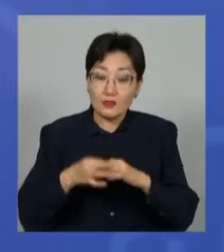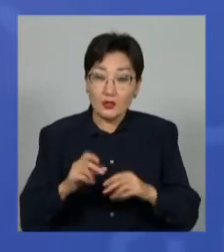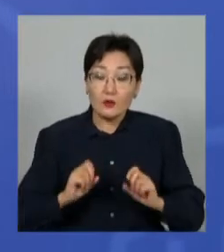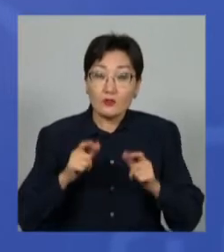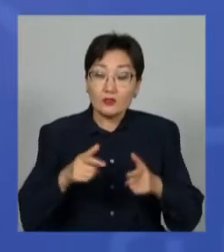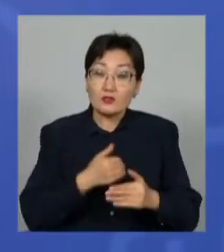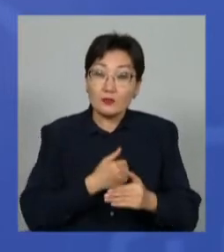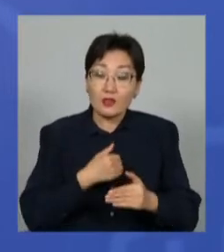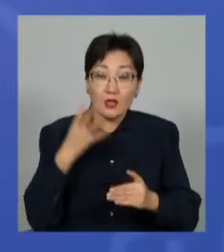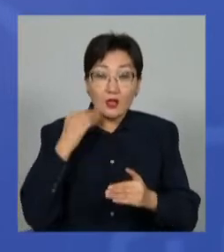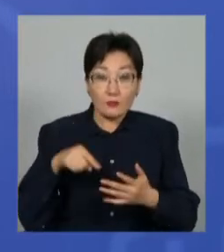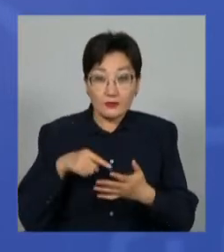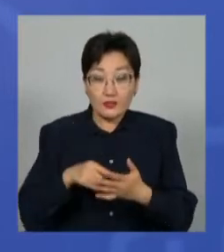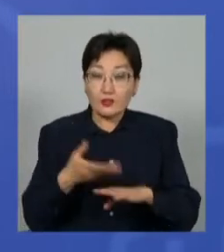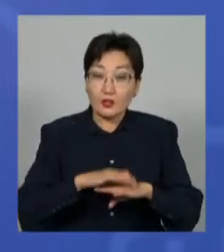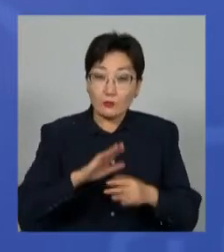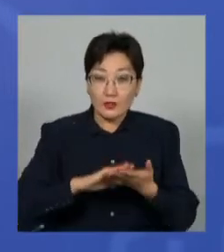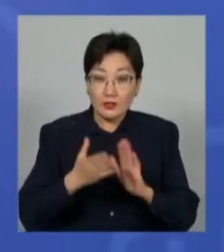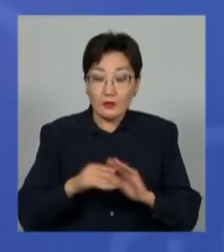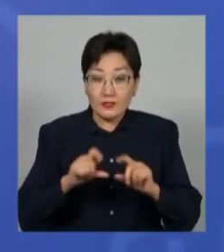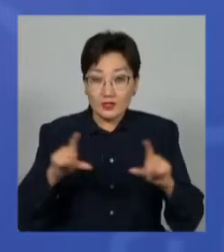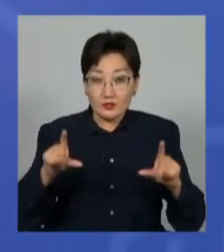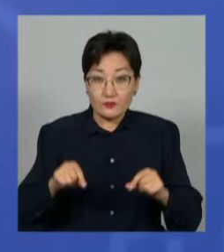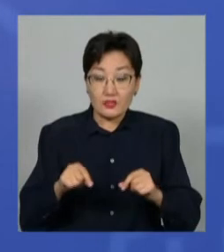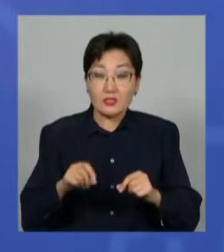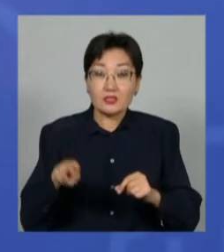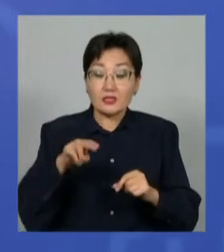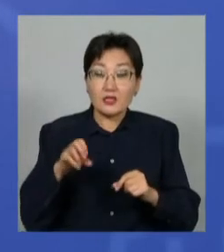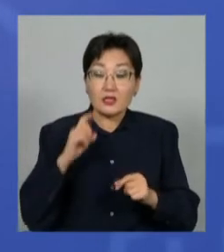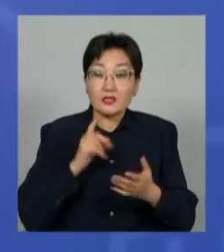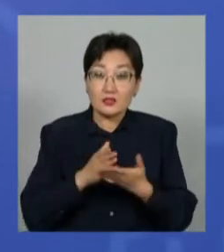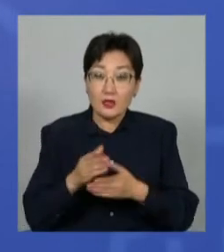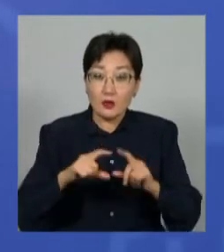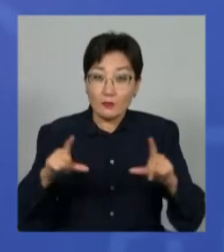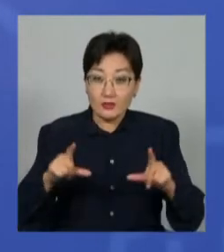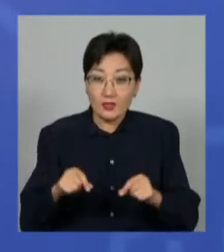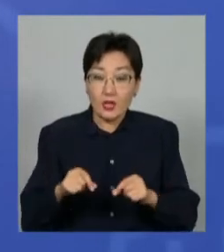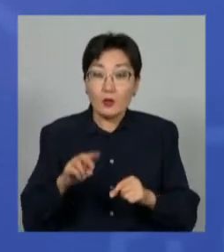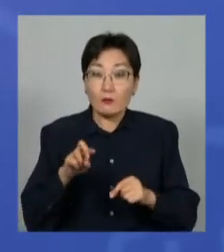түсуге ниеттілер Алматы қаласы төтенше жағдайлар департаменті кадр саясаты басқармасына,